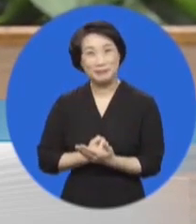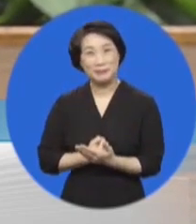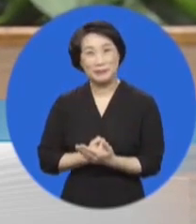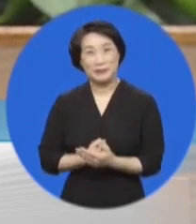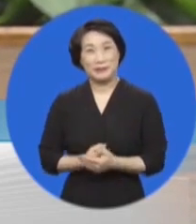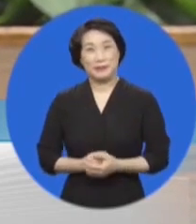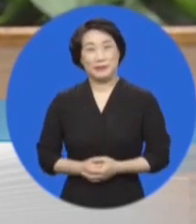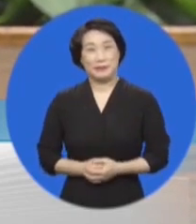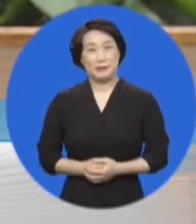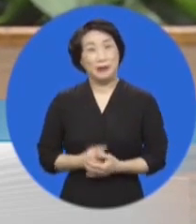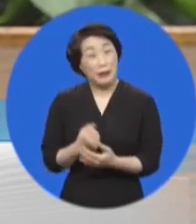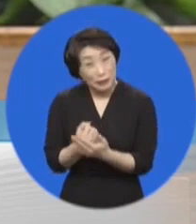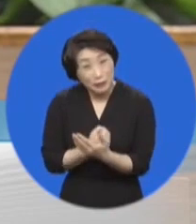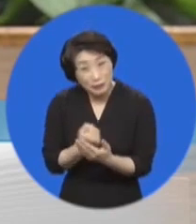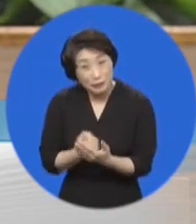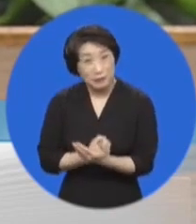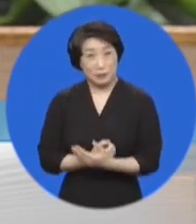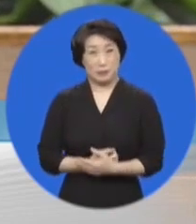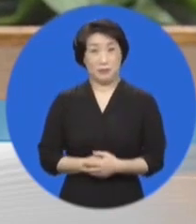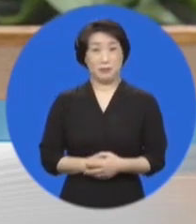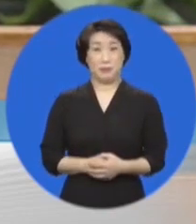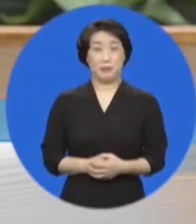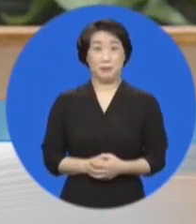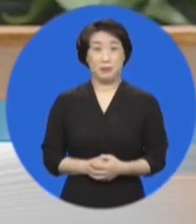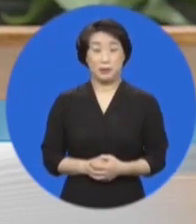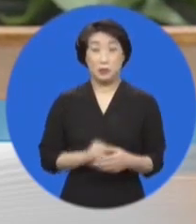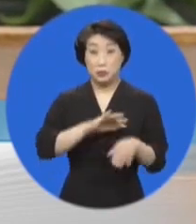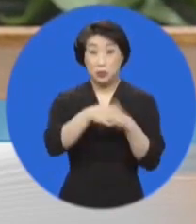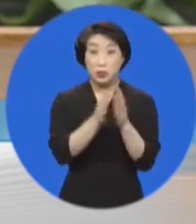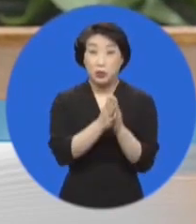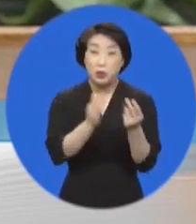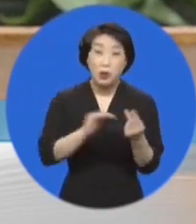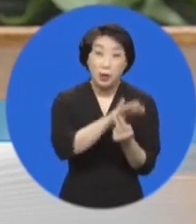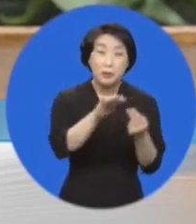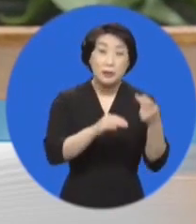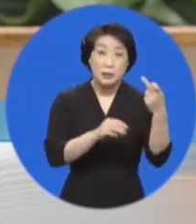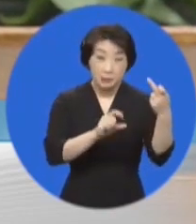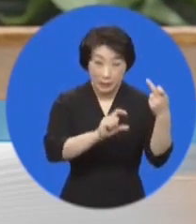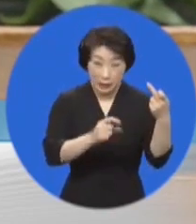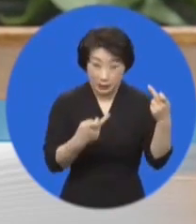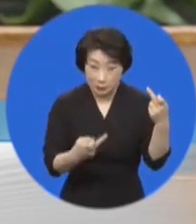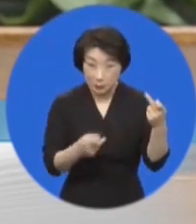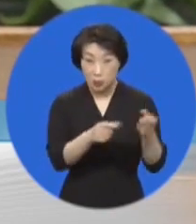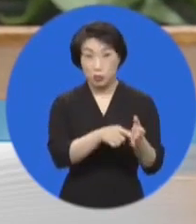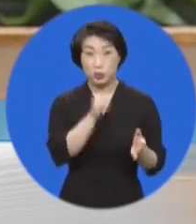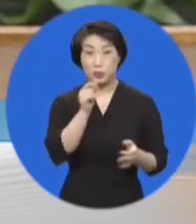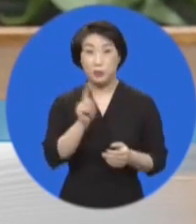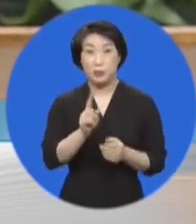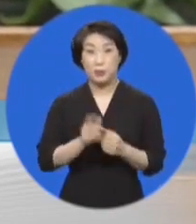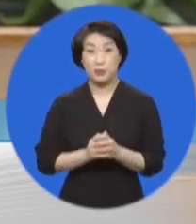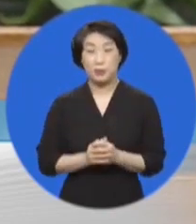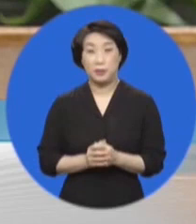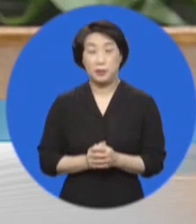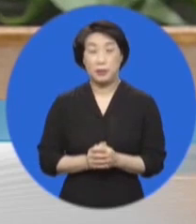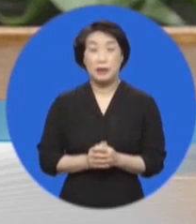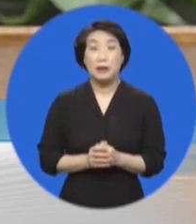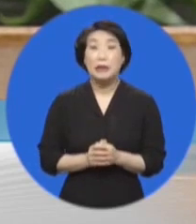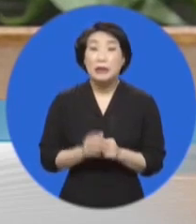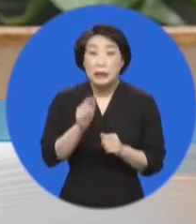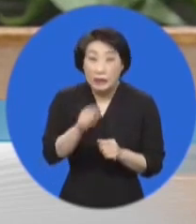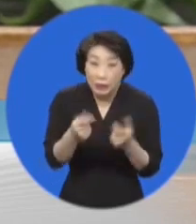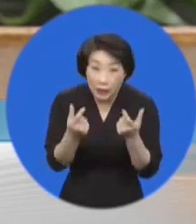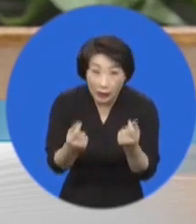못해요. 안타까움을 금치 못해요. 요한복음 12장 12절에 뭐라고 했느냐.